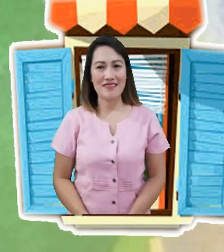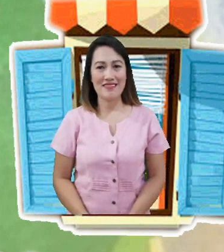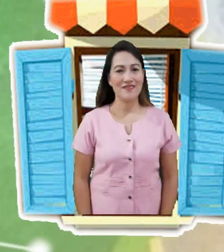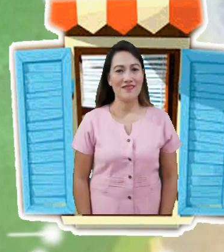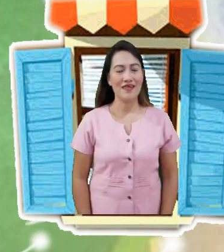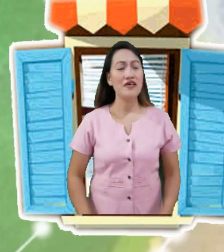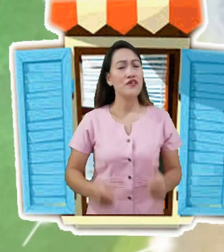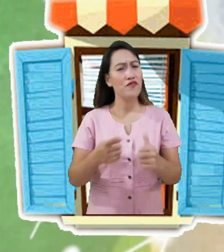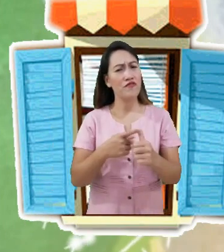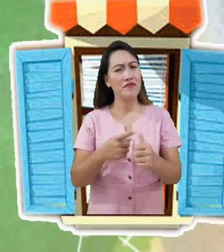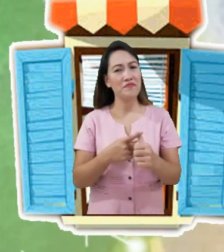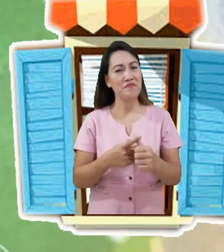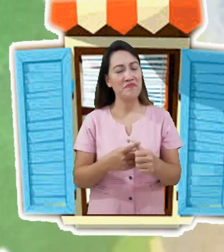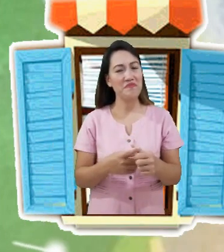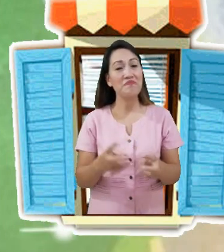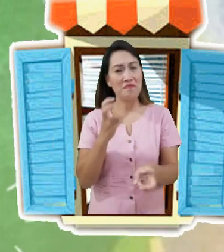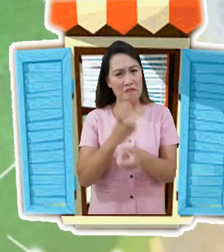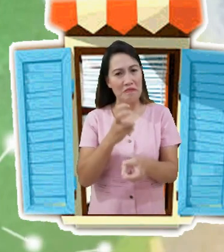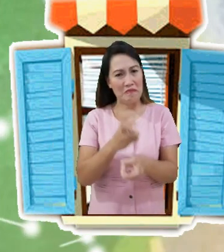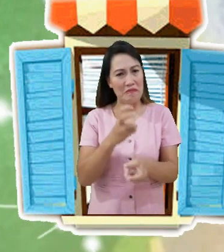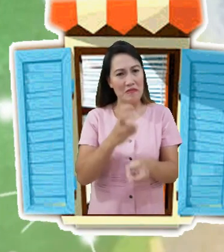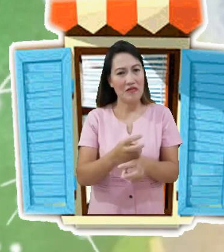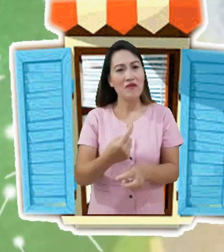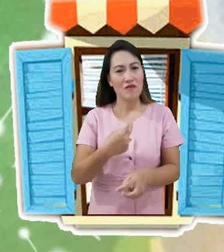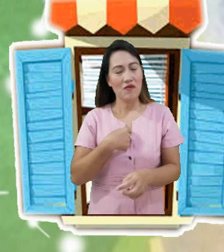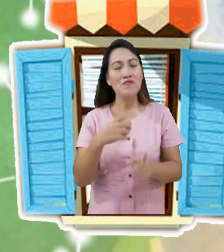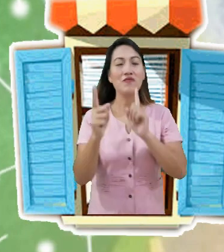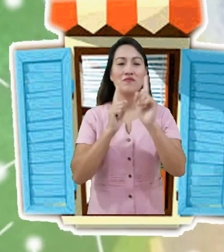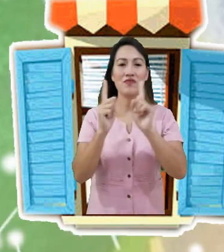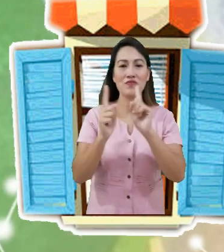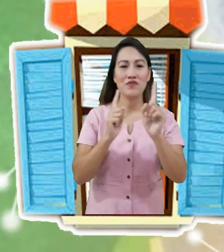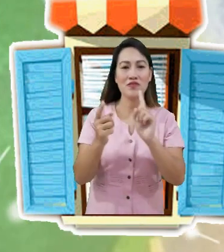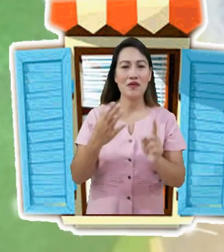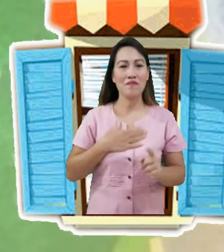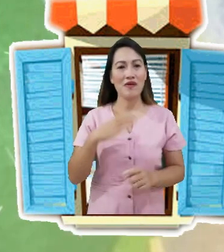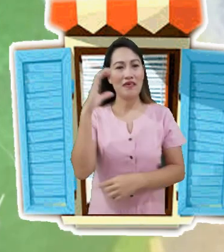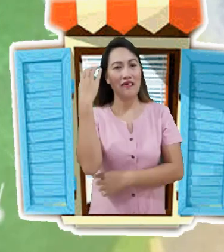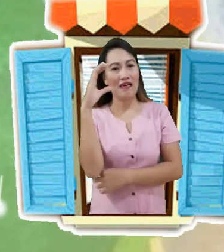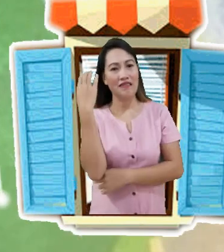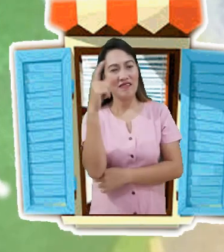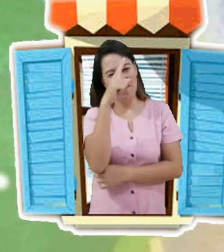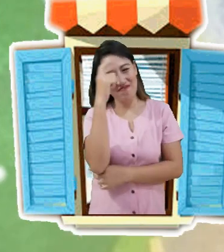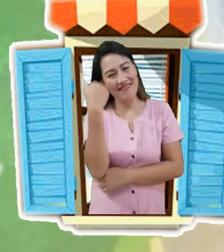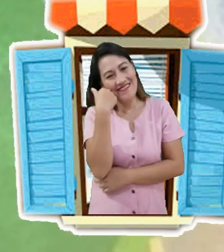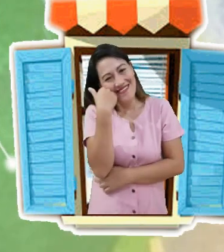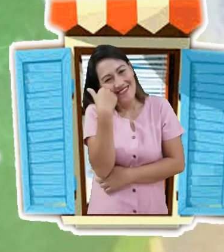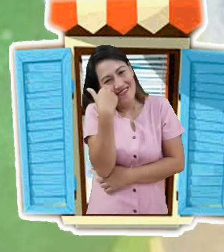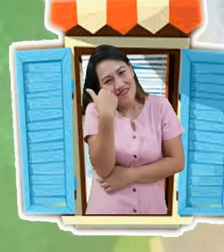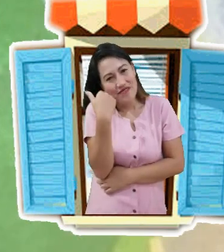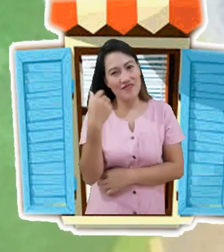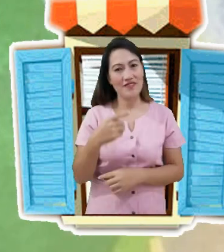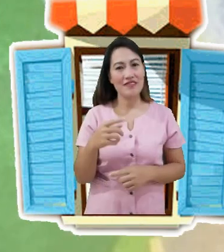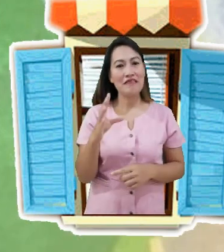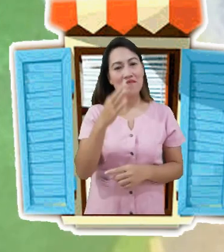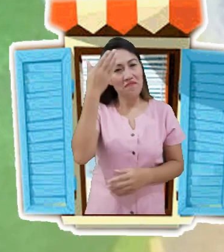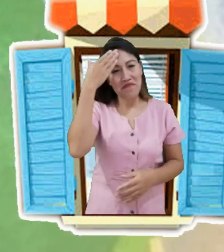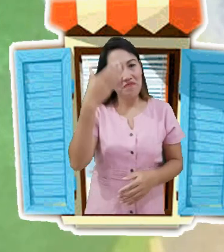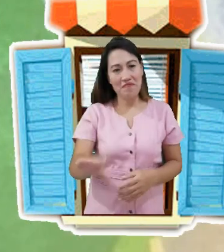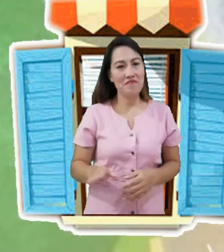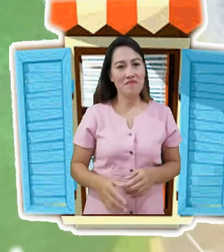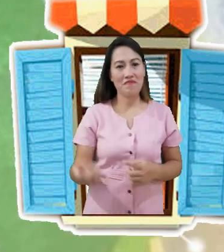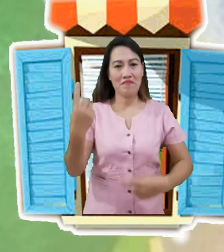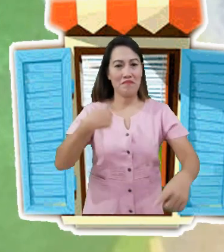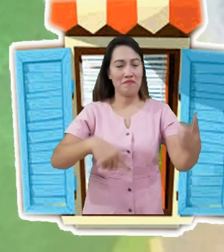Noong una ay medyo nahihirapan ako makipag-usap sa aking pinsan dahil nahihiya pa ako at hindi ako marunong ng sign